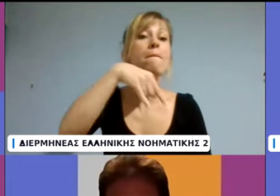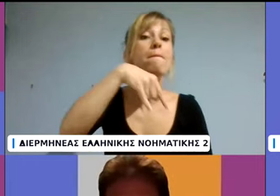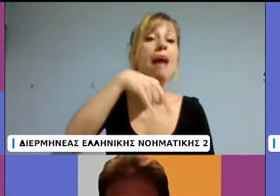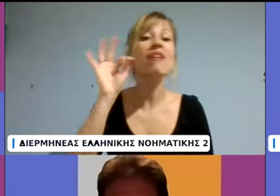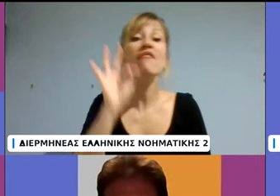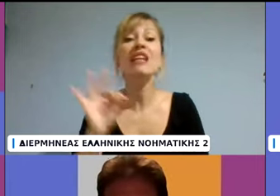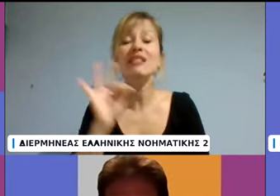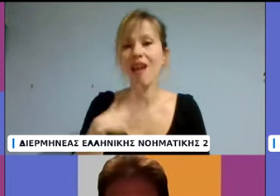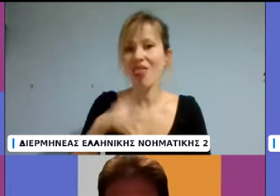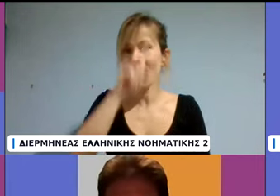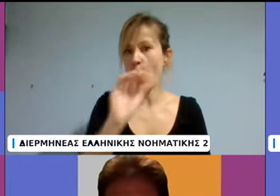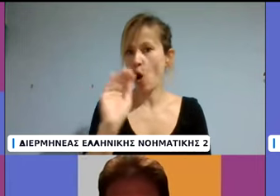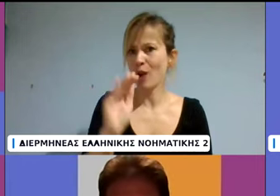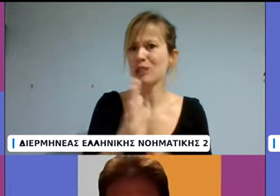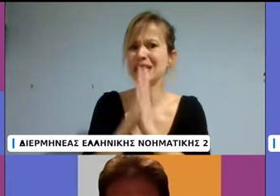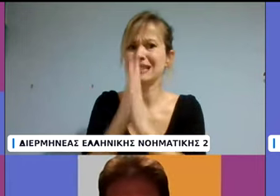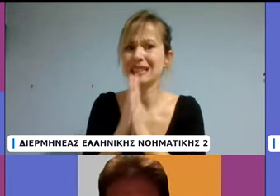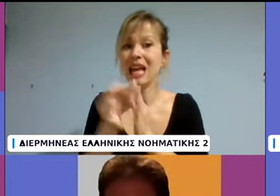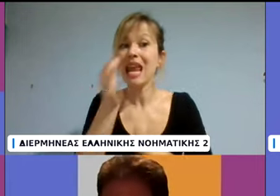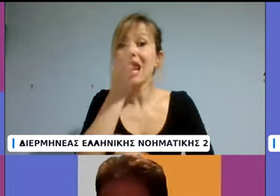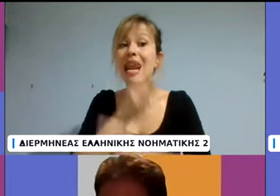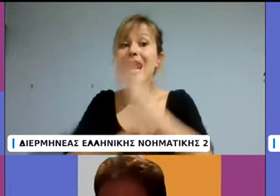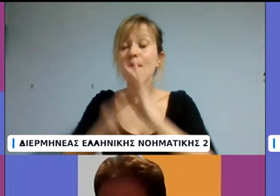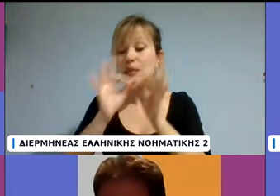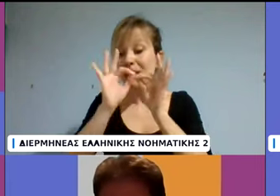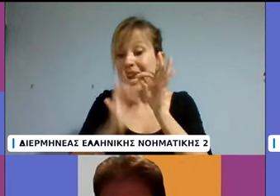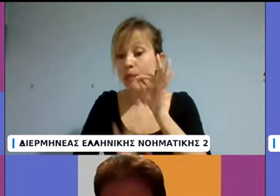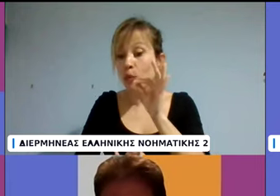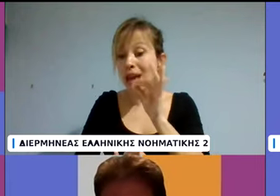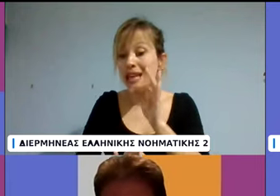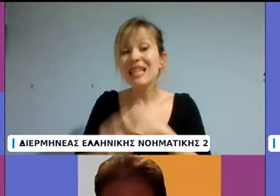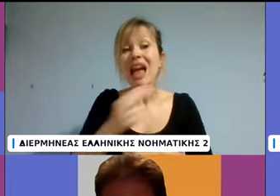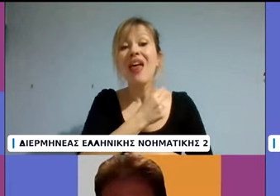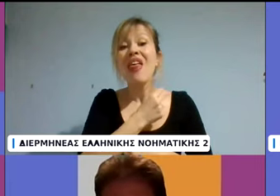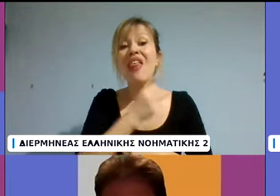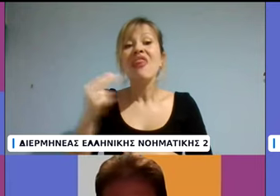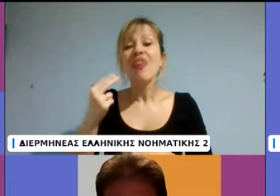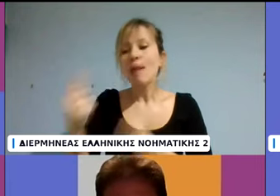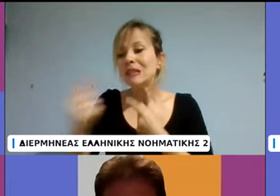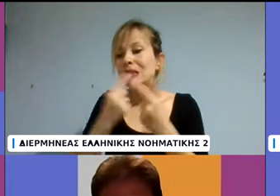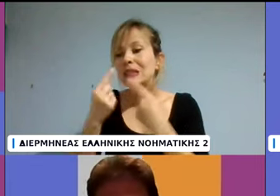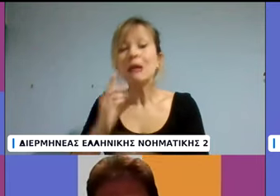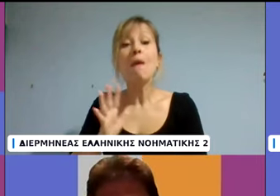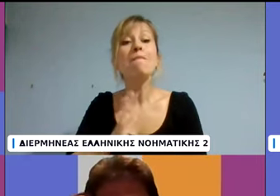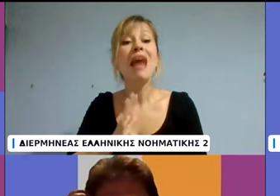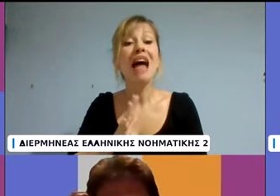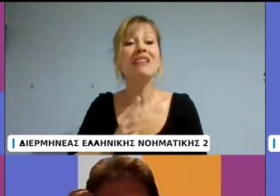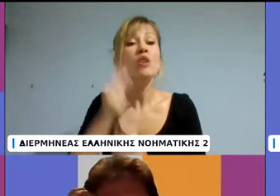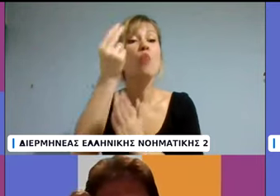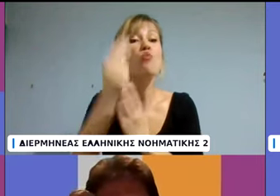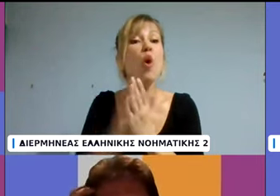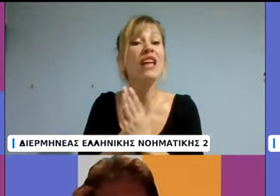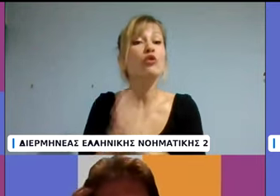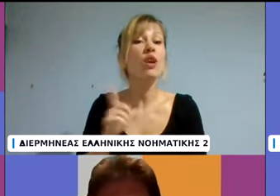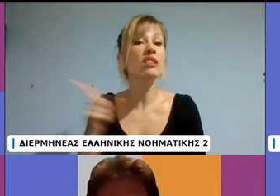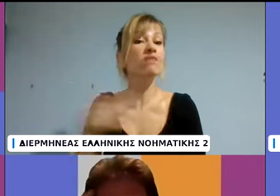Ρωτάει, θα μπορούσατε να διευκρινίσετε περαιτέρω πώς ακριβώς γίνεται η αντιμετώπιση των πελατών που νομίζουν ότι οι υπηρεσίες που προσφέρουμε είναι ακριβείς.